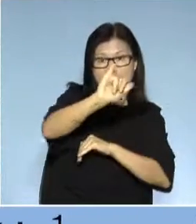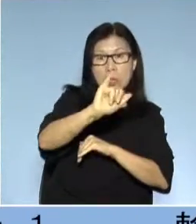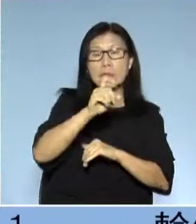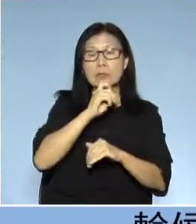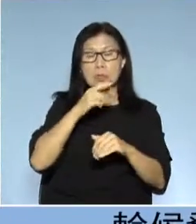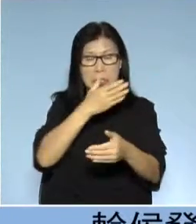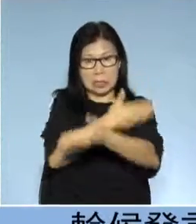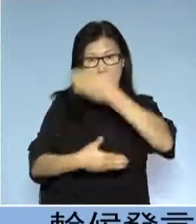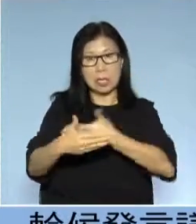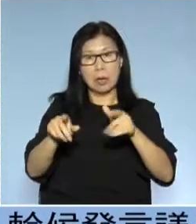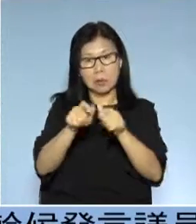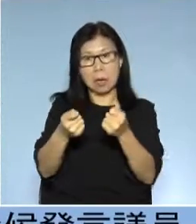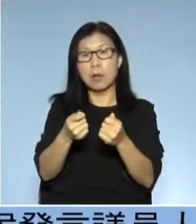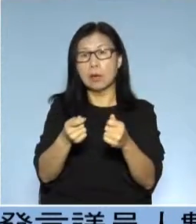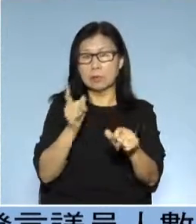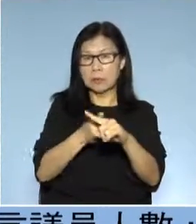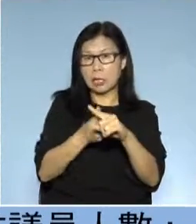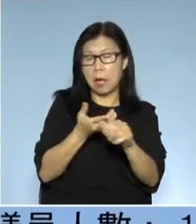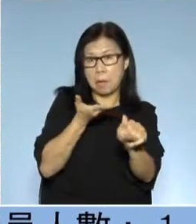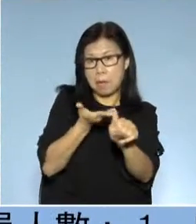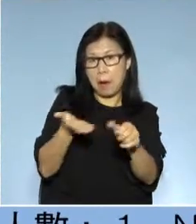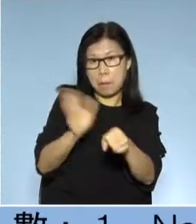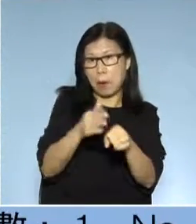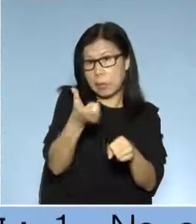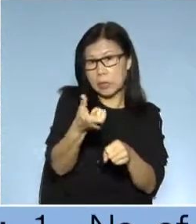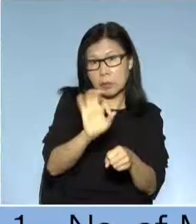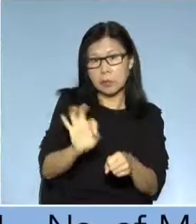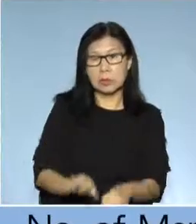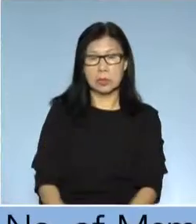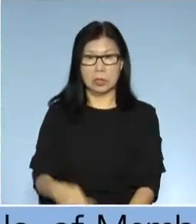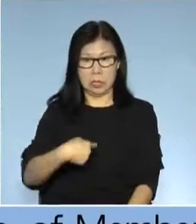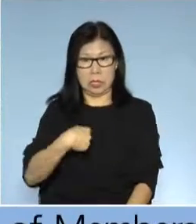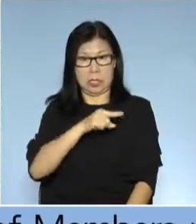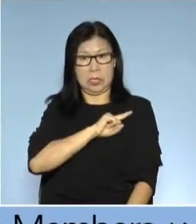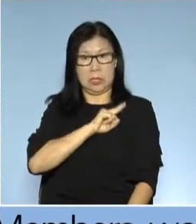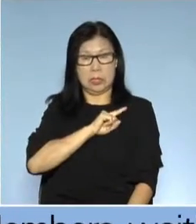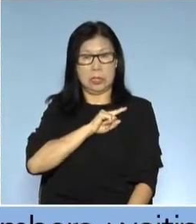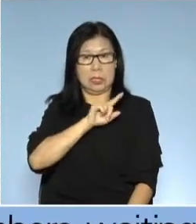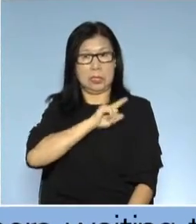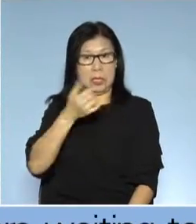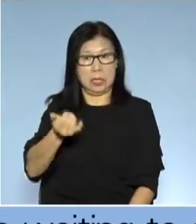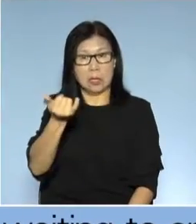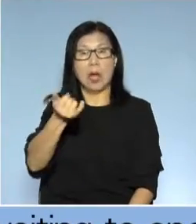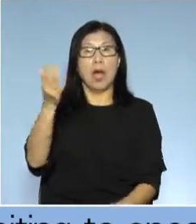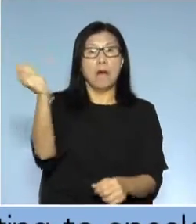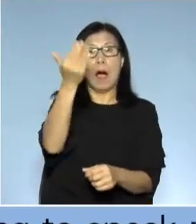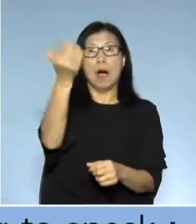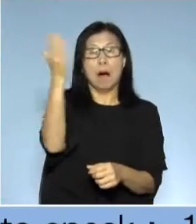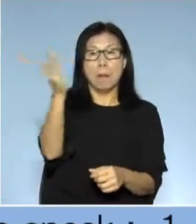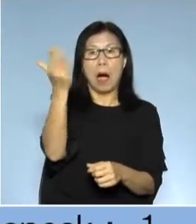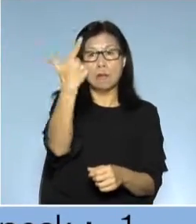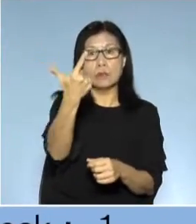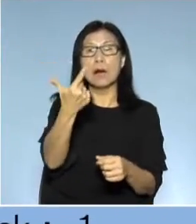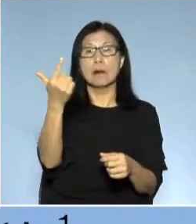傷係唔包嘅，係唔包嘅。即係就算我諗自己嘅，我自己出去，假如受到傷嘅話，都唔會負責